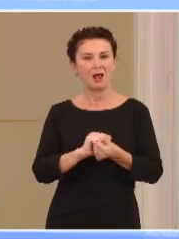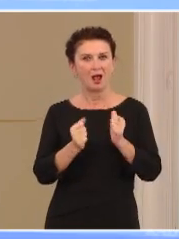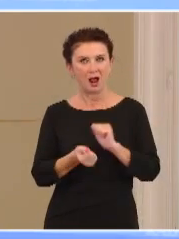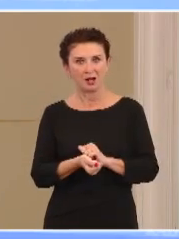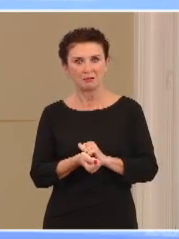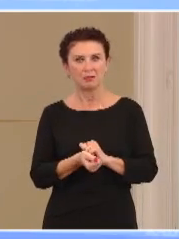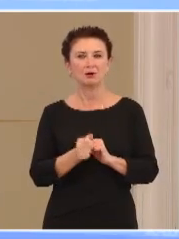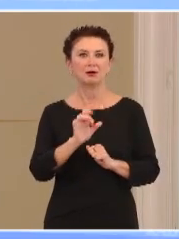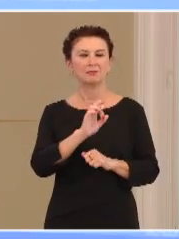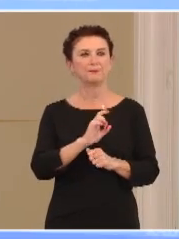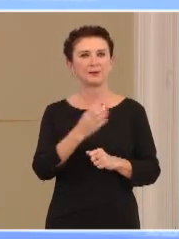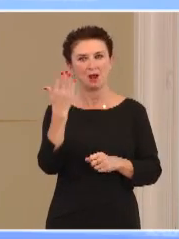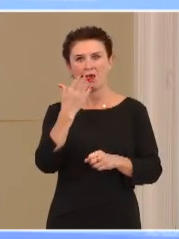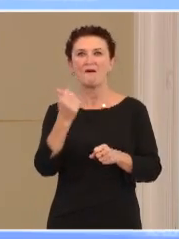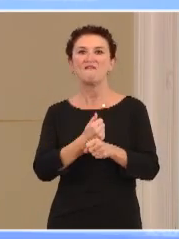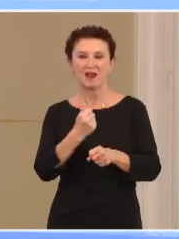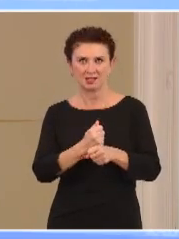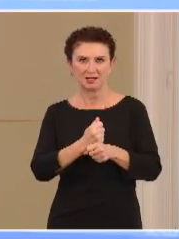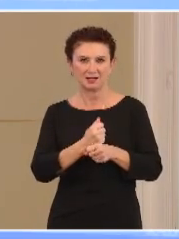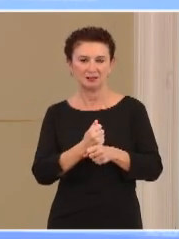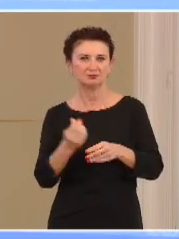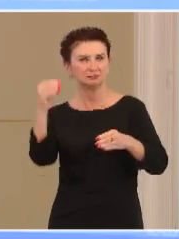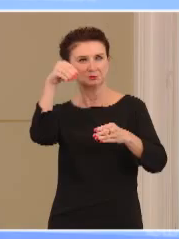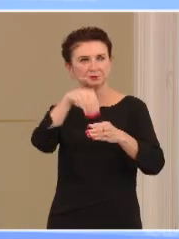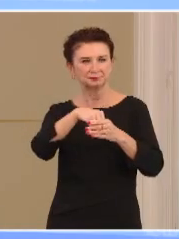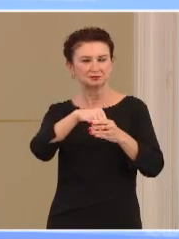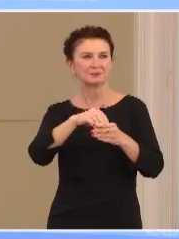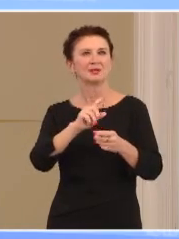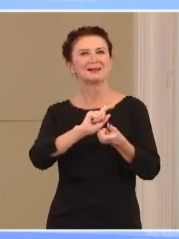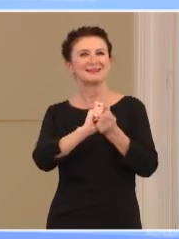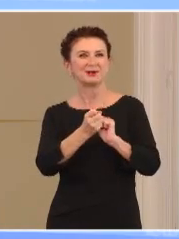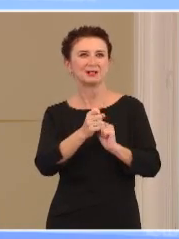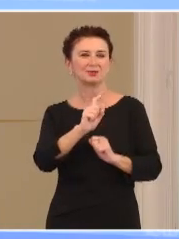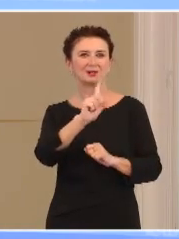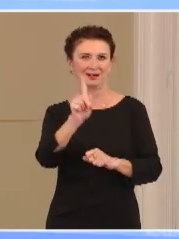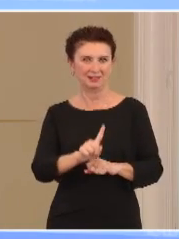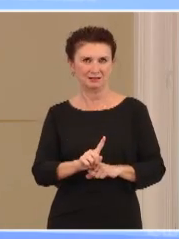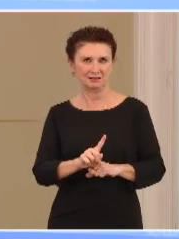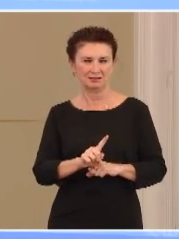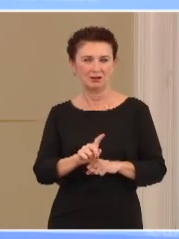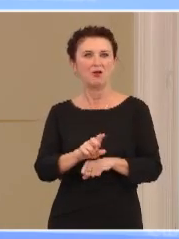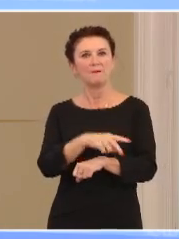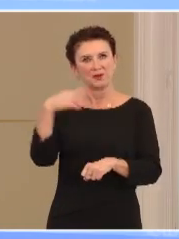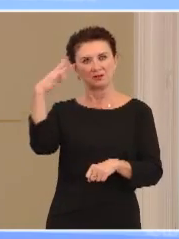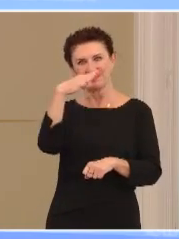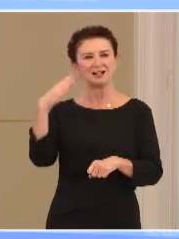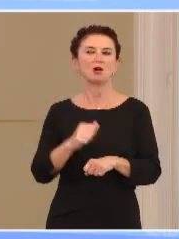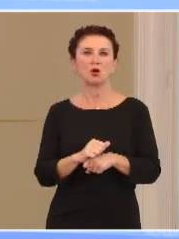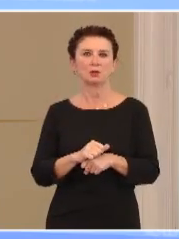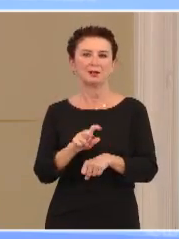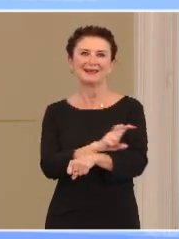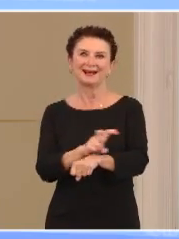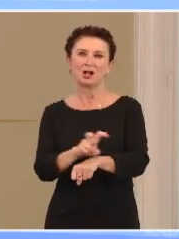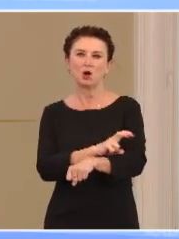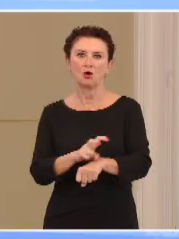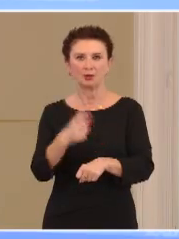na powierzchni, jest taka technologia japońska, czy na przykład, tak jak ostatnio nam zwrócono uwagę,